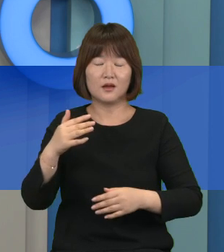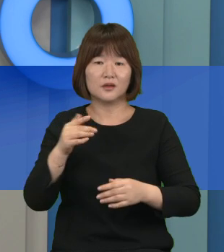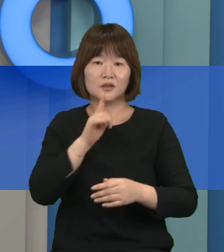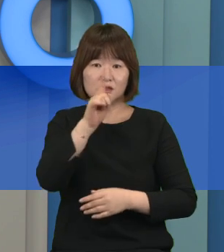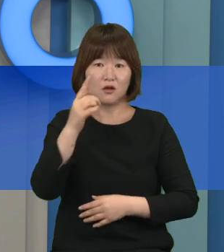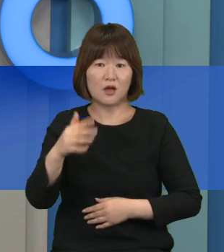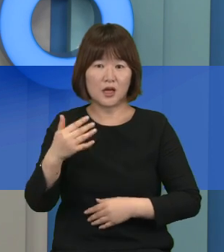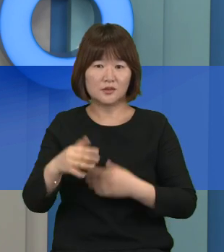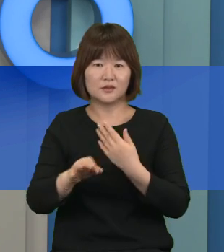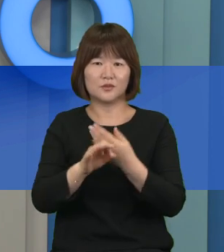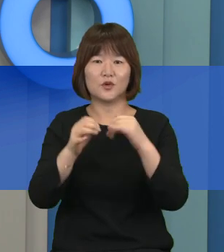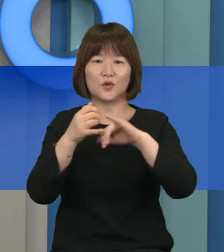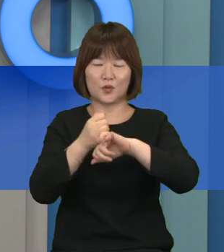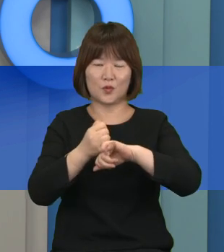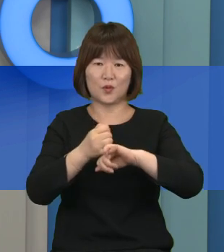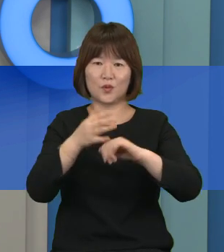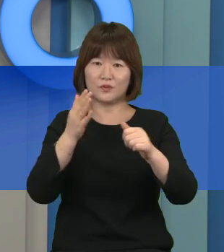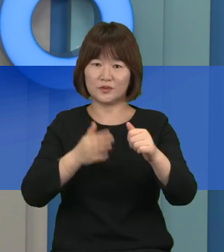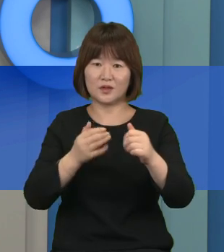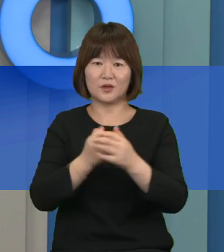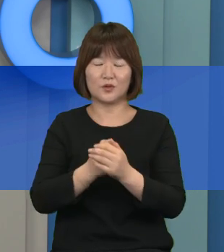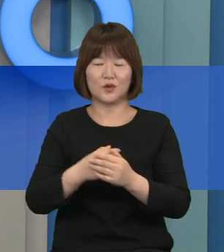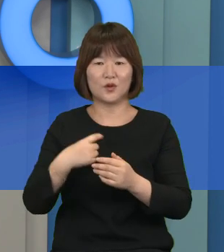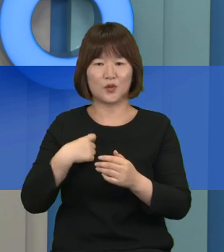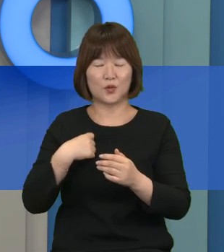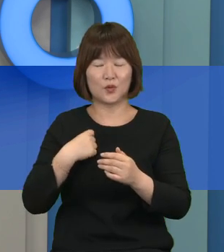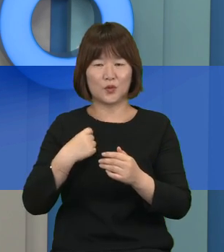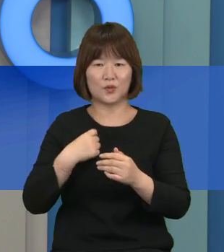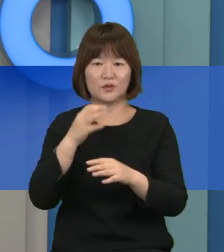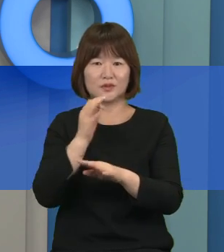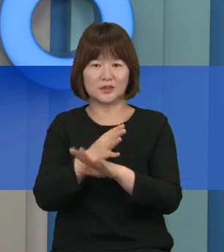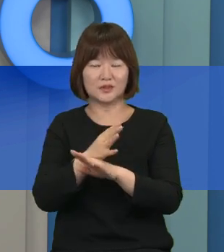아직 미신청하신 분들은 꼭 신청하시고 교복 구입 및